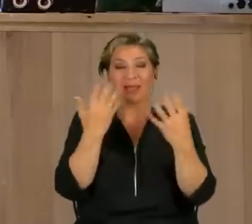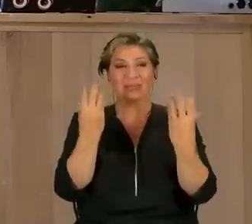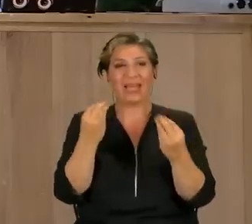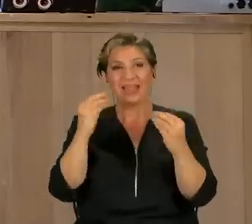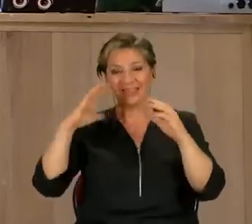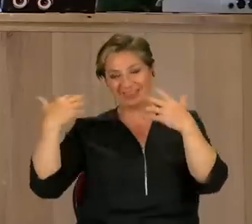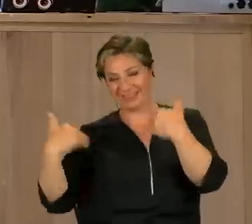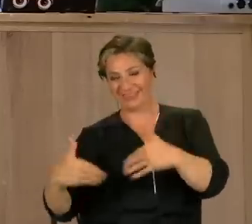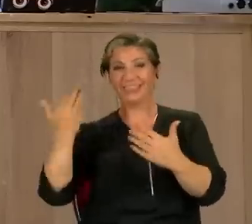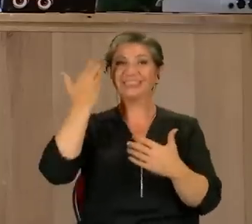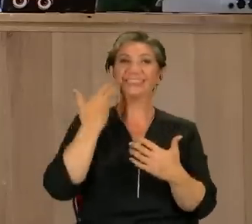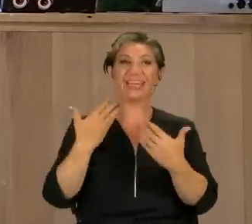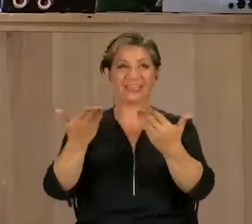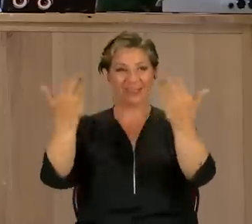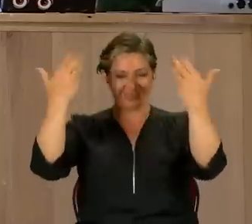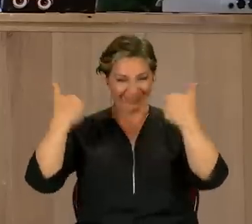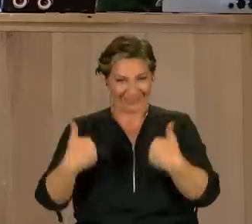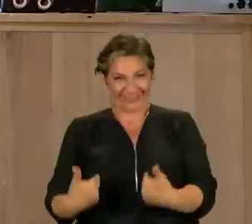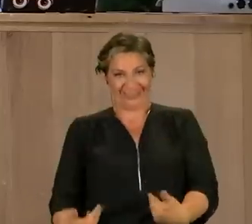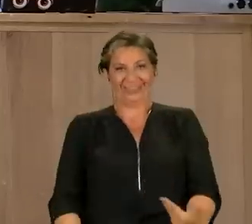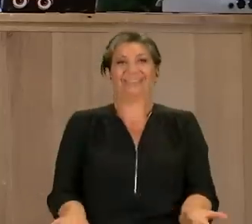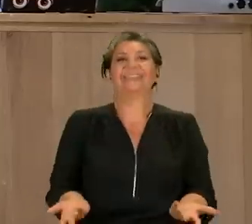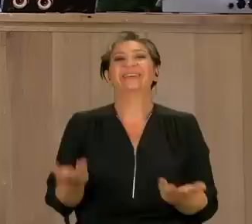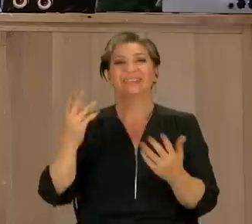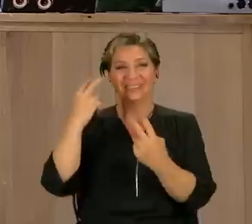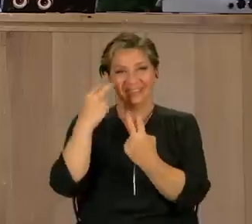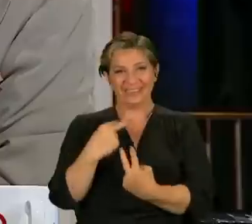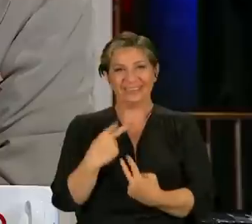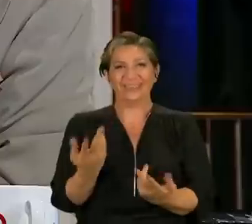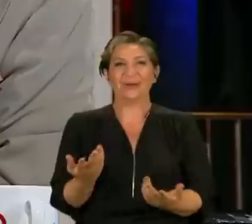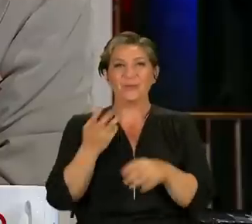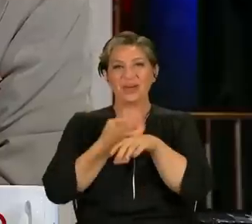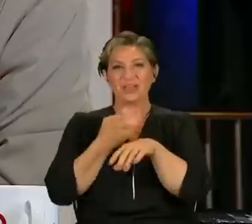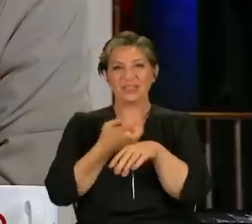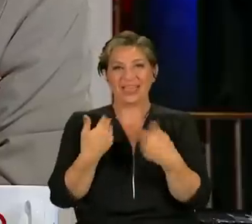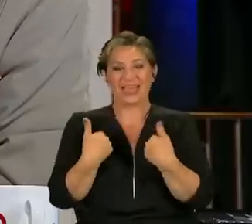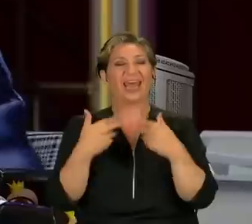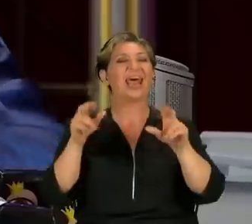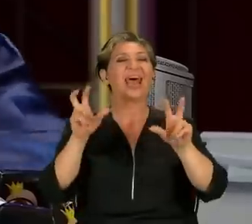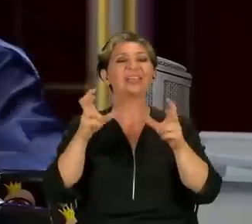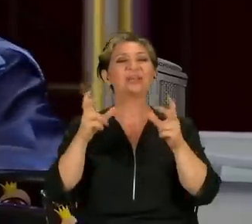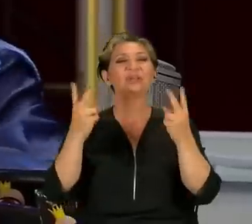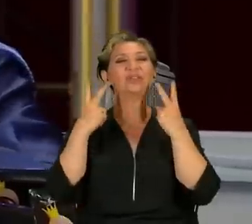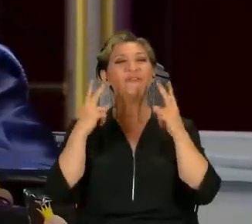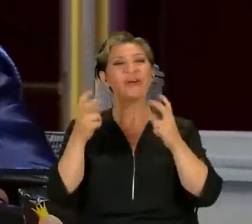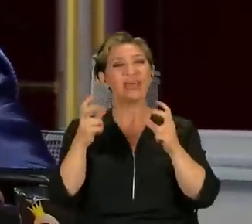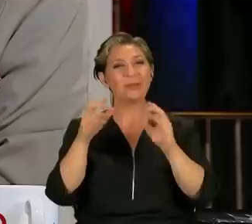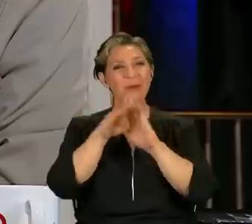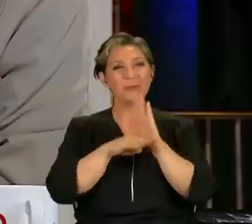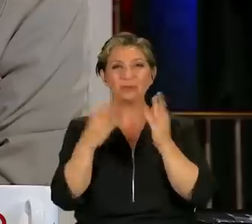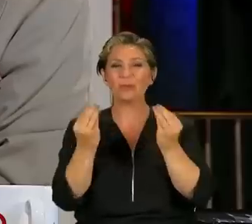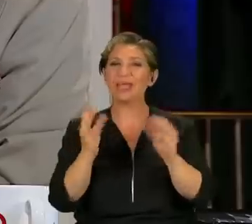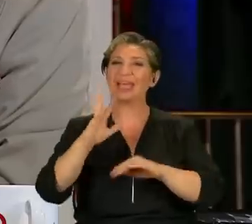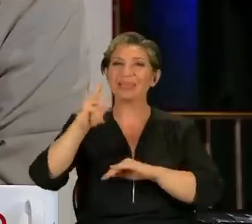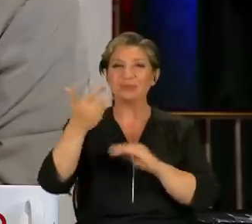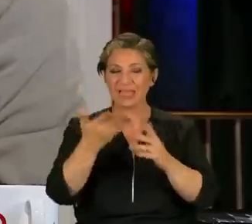güzel yerlerimden seyrediyorlar işte bak. Evet. Evet. Evet. Maşallah. Radyoda, Show Radyo'daki program çok